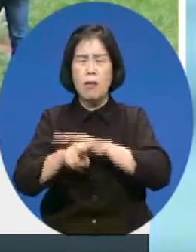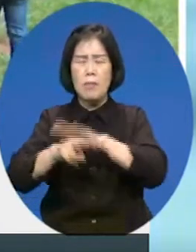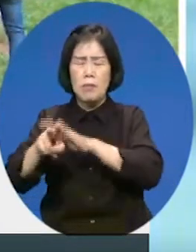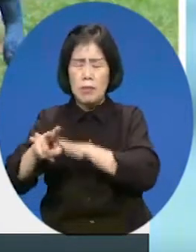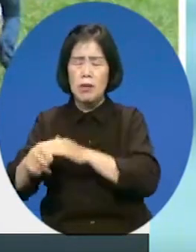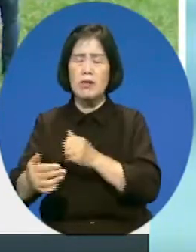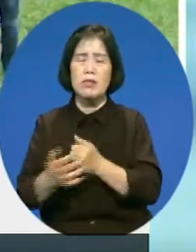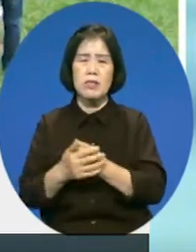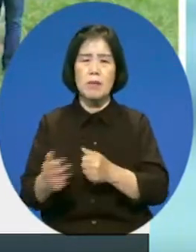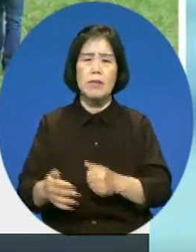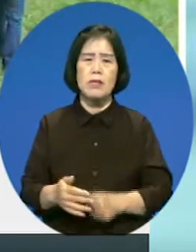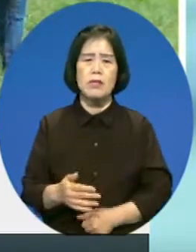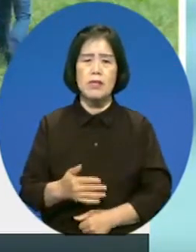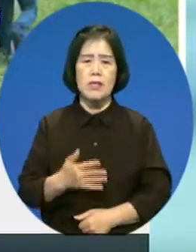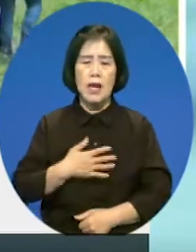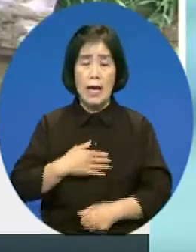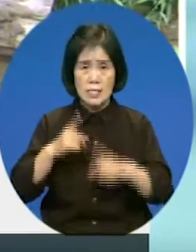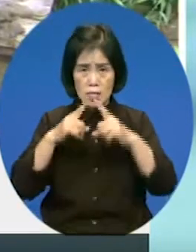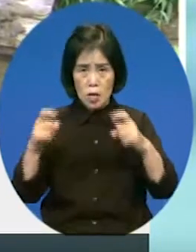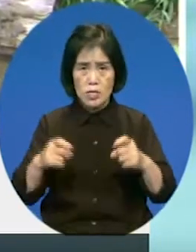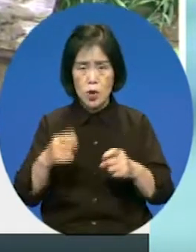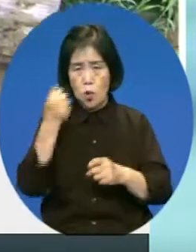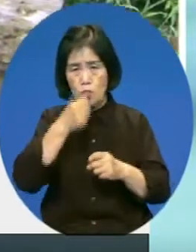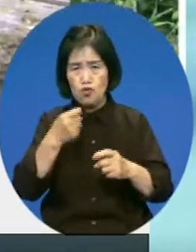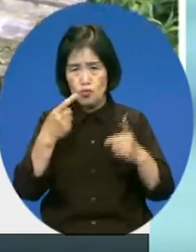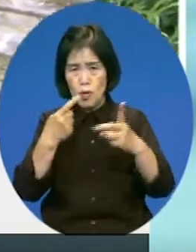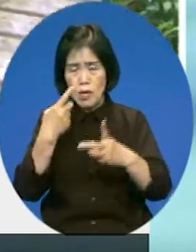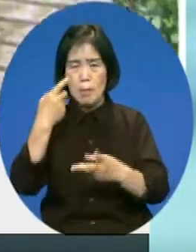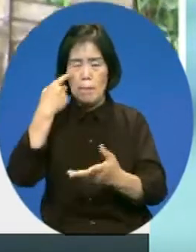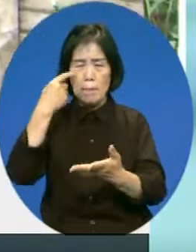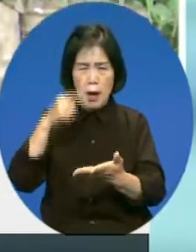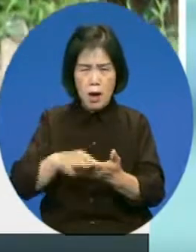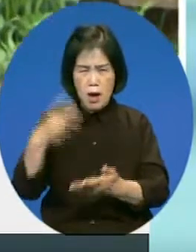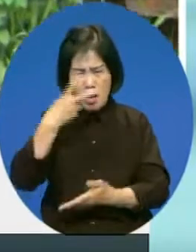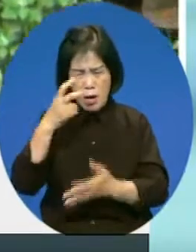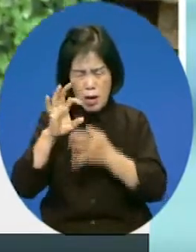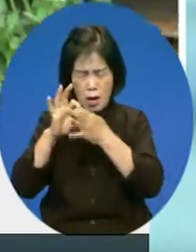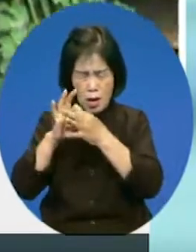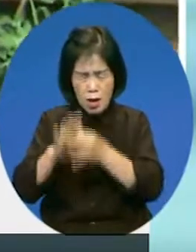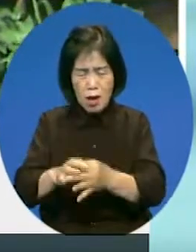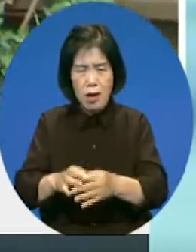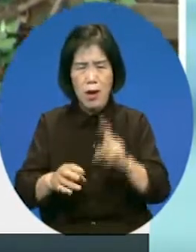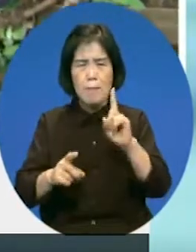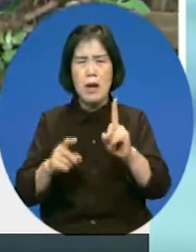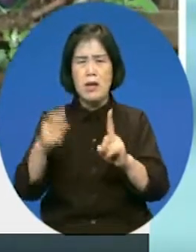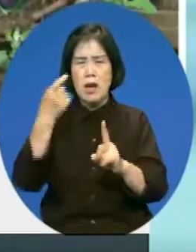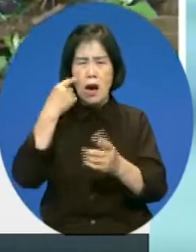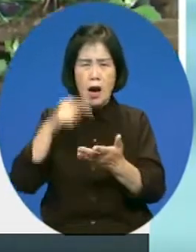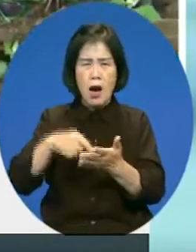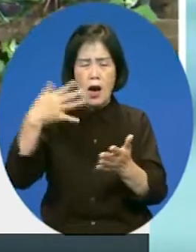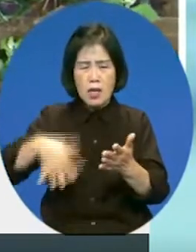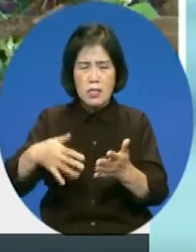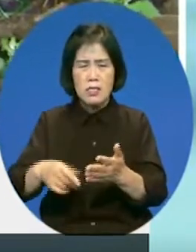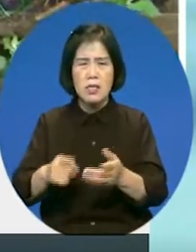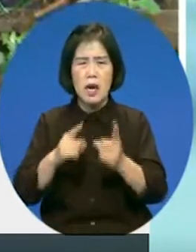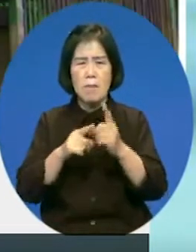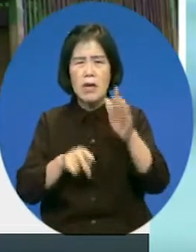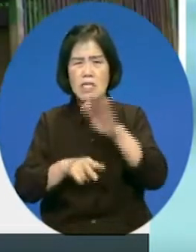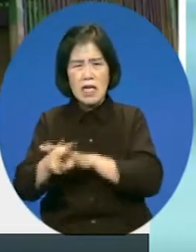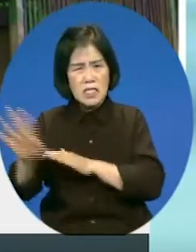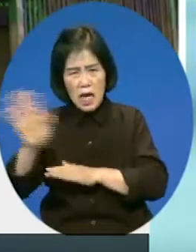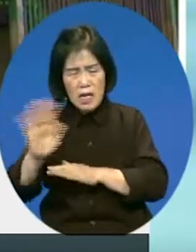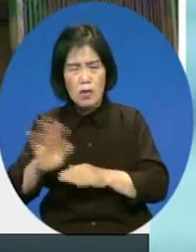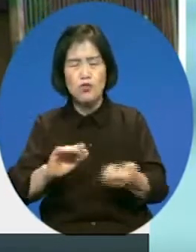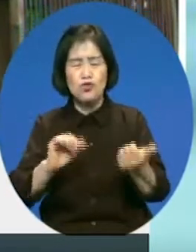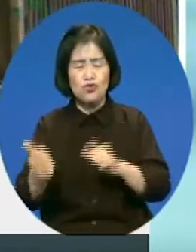2019년대는 안성에서 곰 두 마리가 달아났다고 신고했으나 계속되는 수색에서 한 마리 찾지 못하자 다시 사실 한 마리는 탈출한 게 아니라